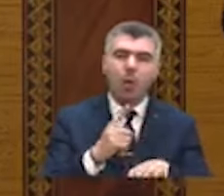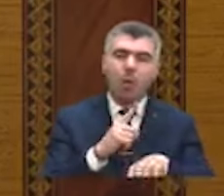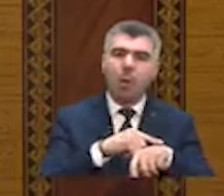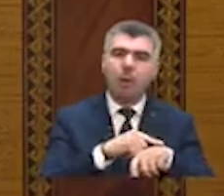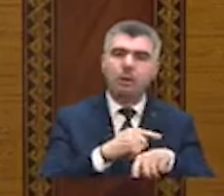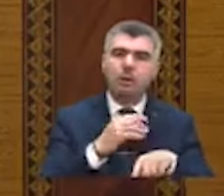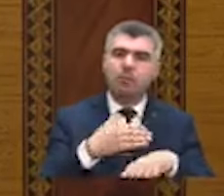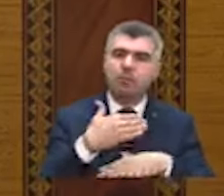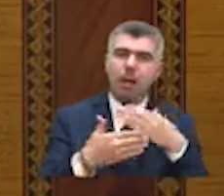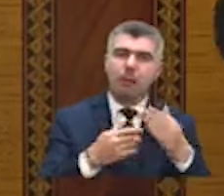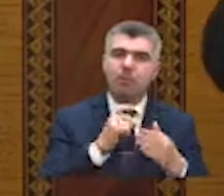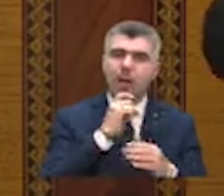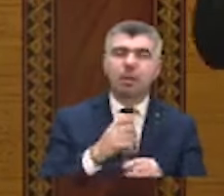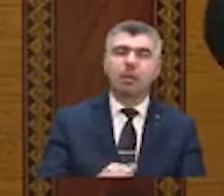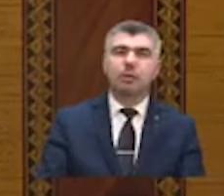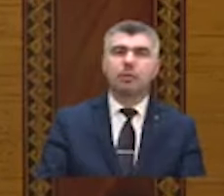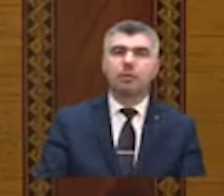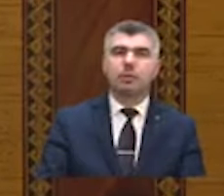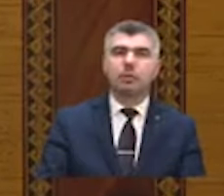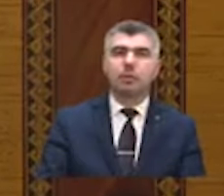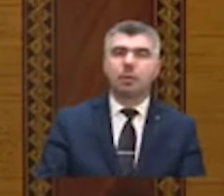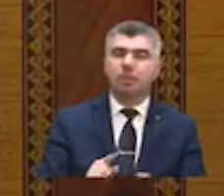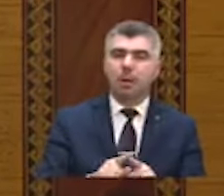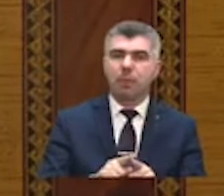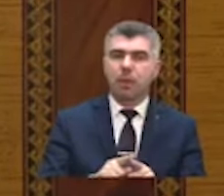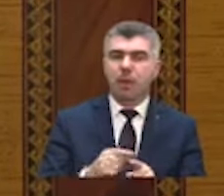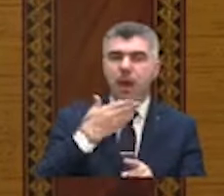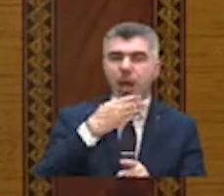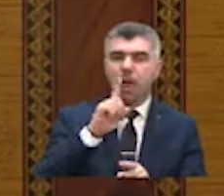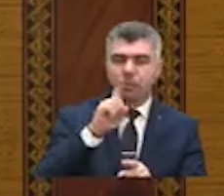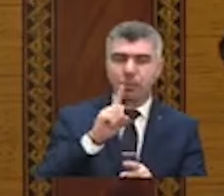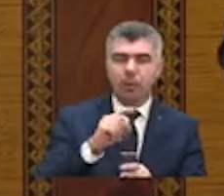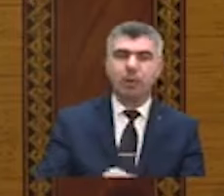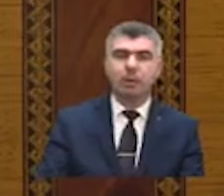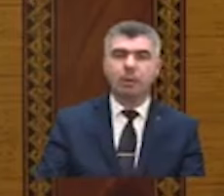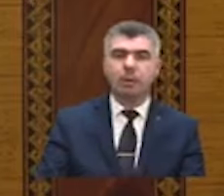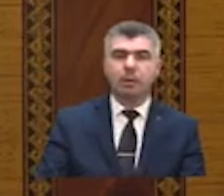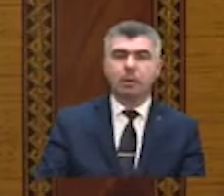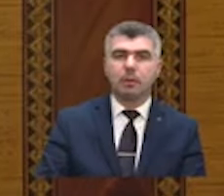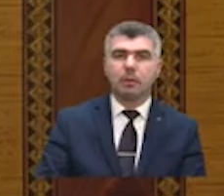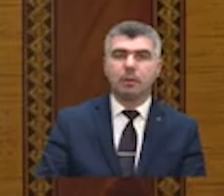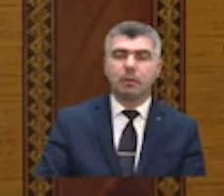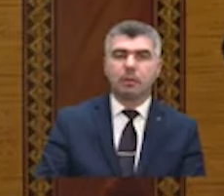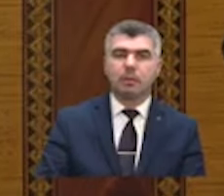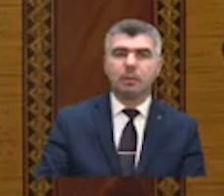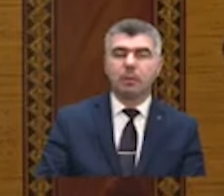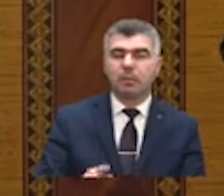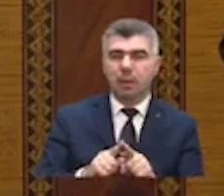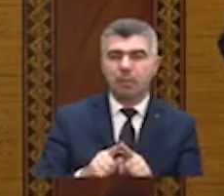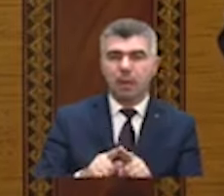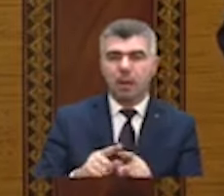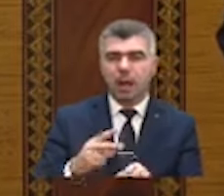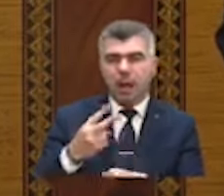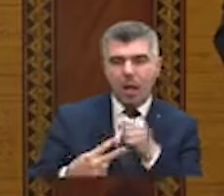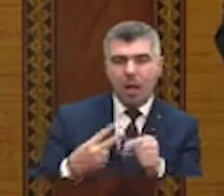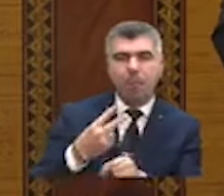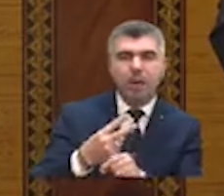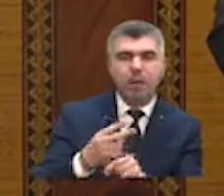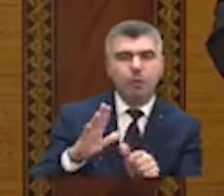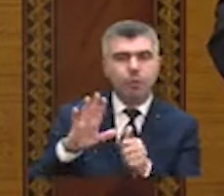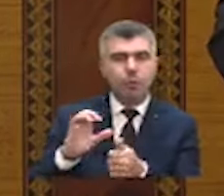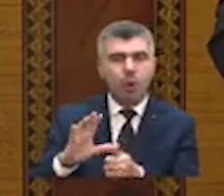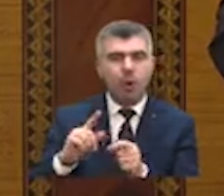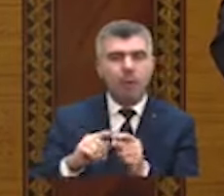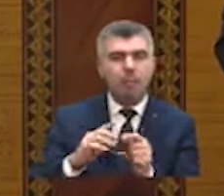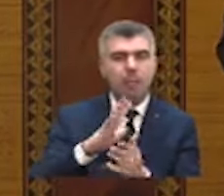ونا الحمد لله عاد سالينا في يعني في اممون وقدمنا لكم البرامج